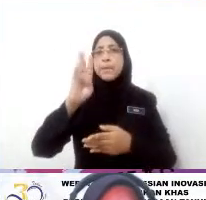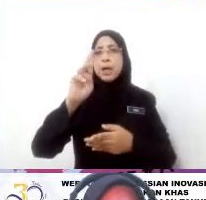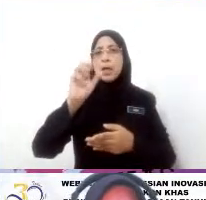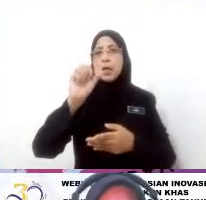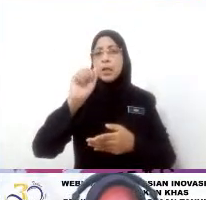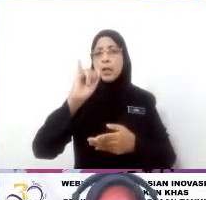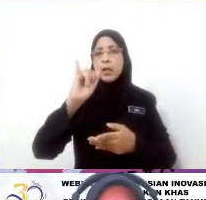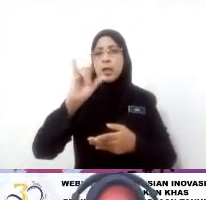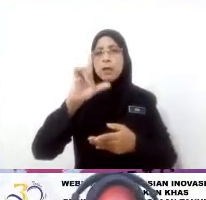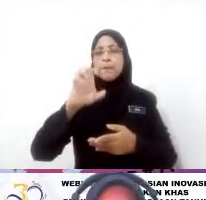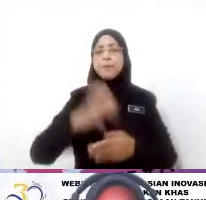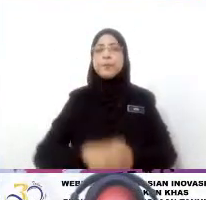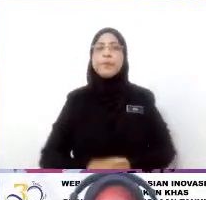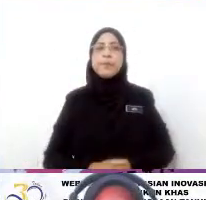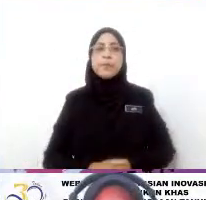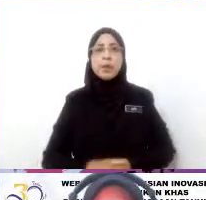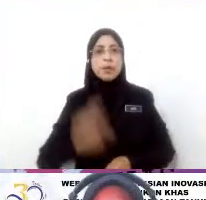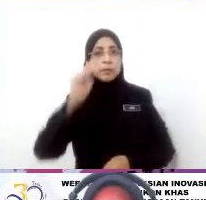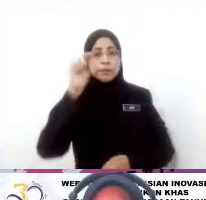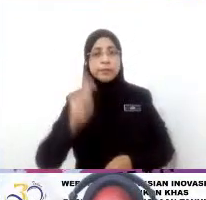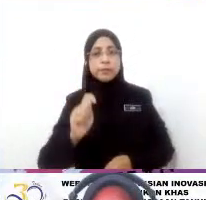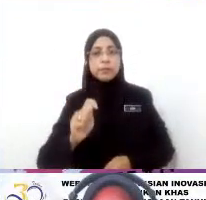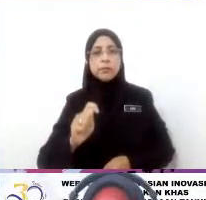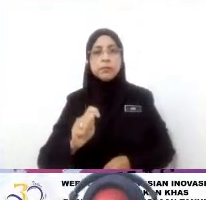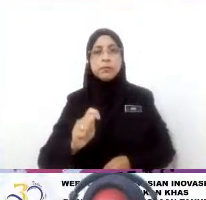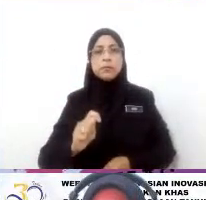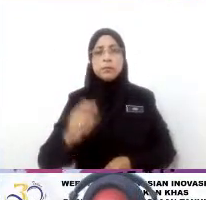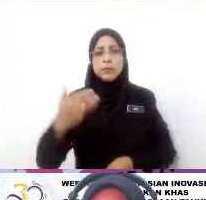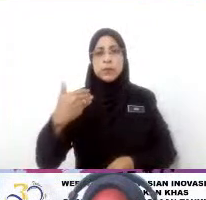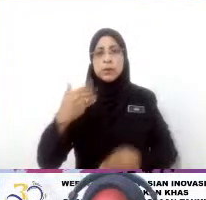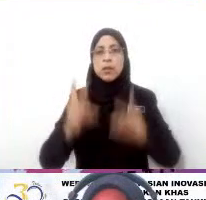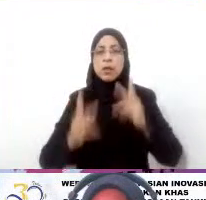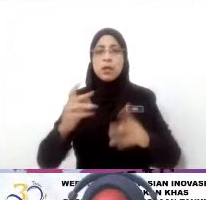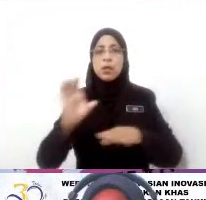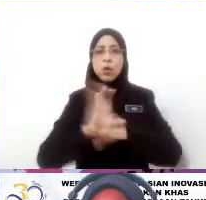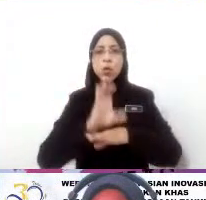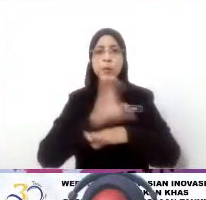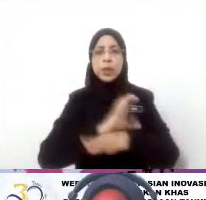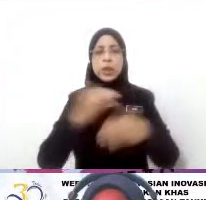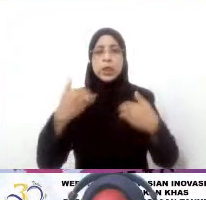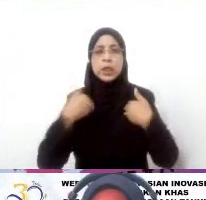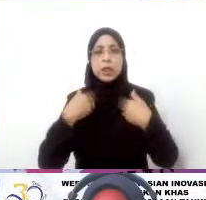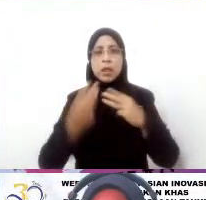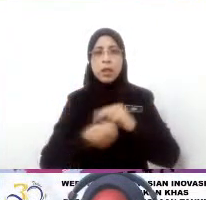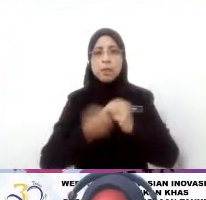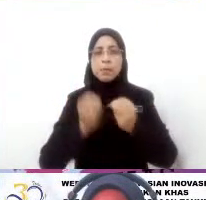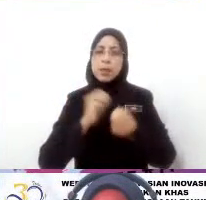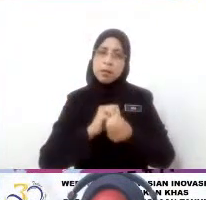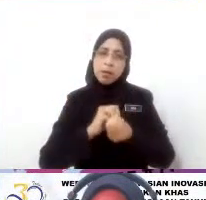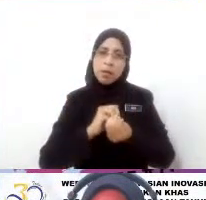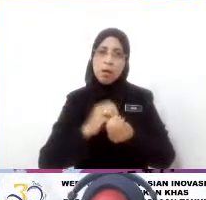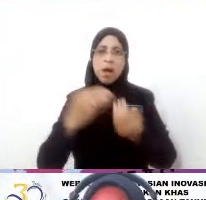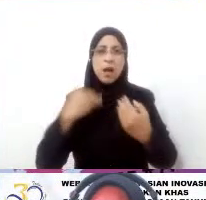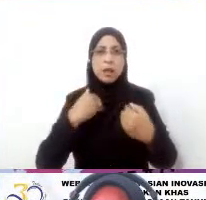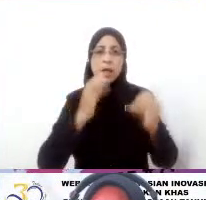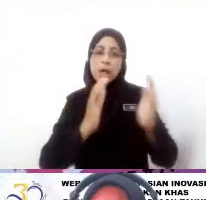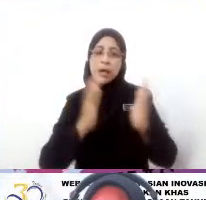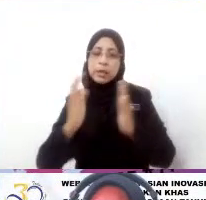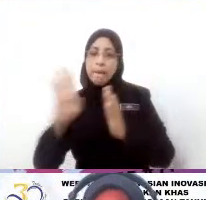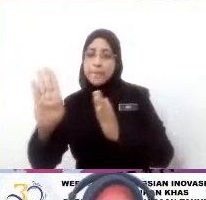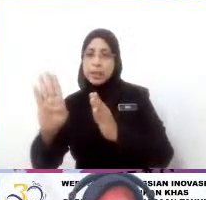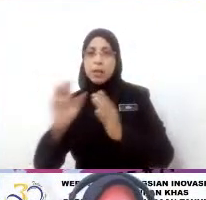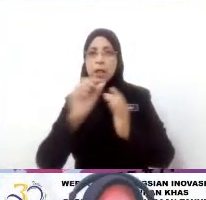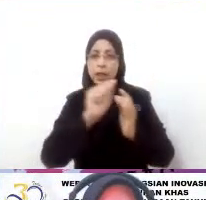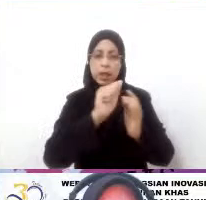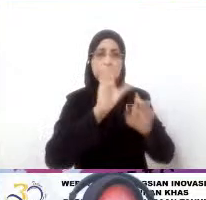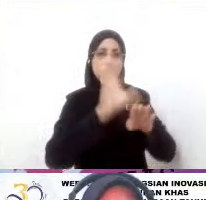Jika komputer atau splitter bermasalah, ada plan B ke untuk teruskan PDP? Adakah guna kaedah lama sebelum ini, terang dan ulang? Ya,